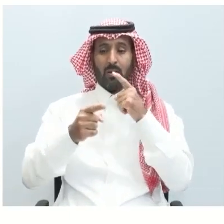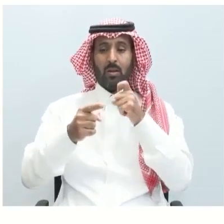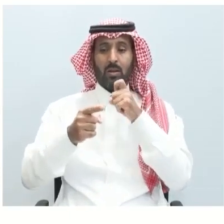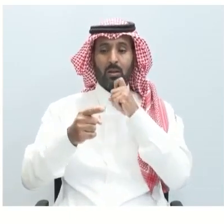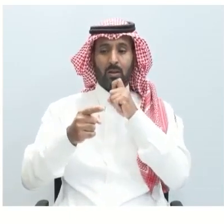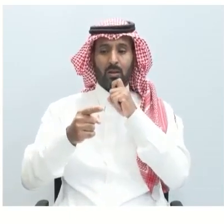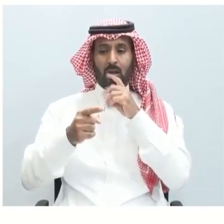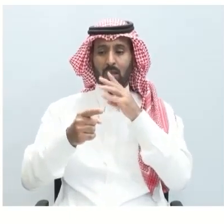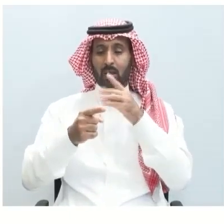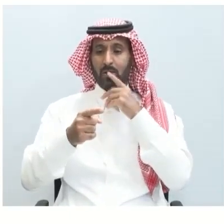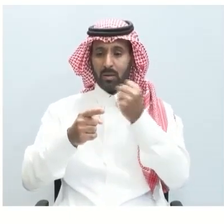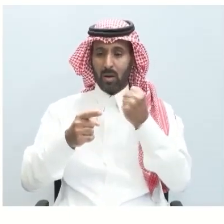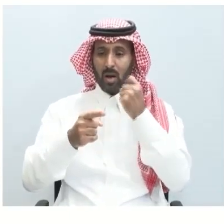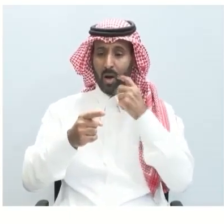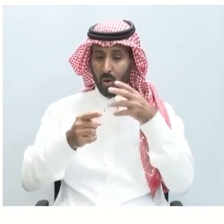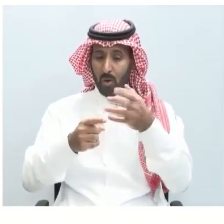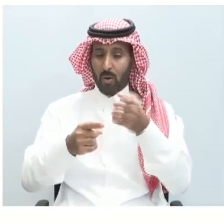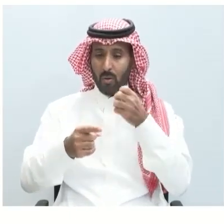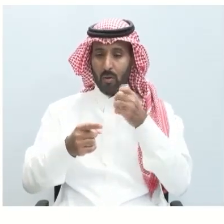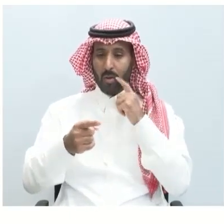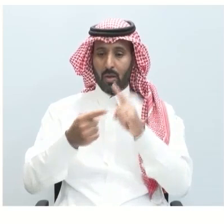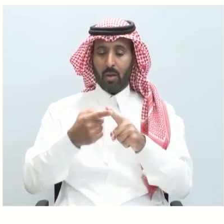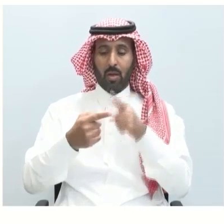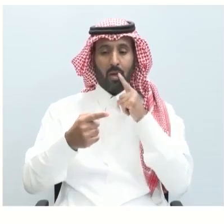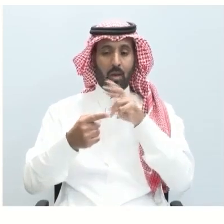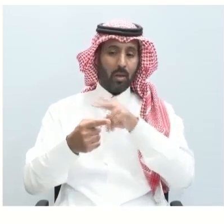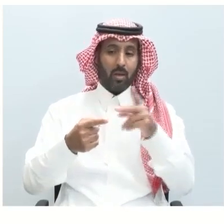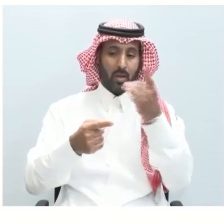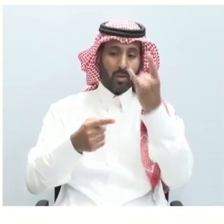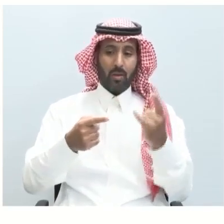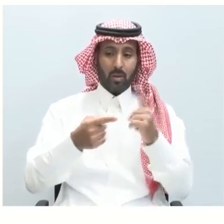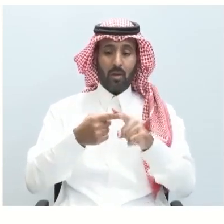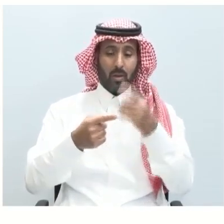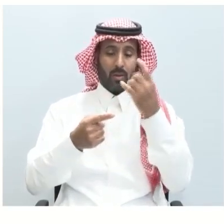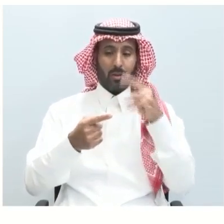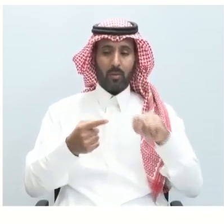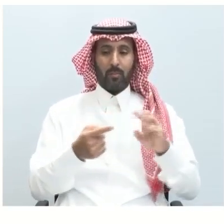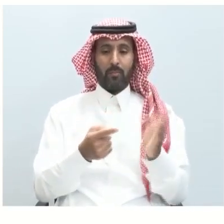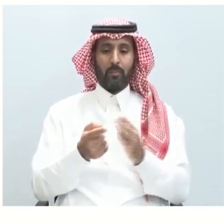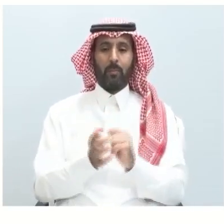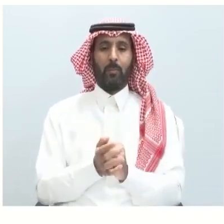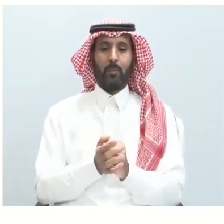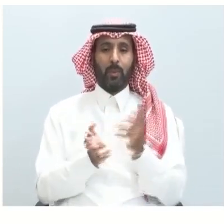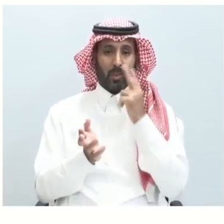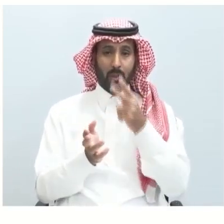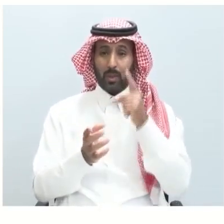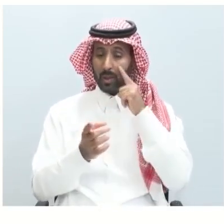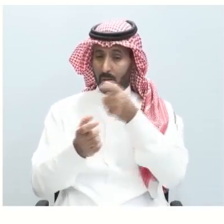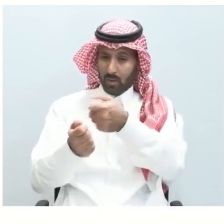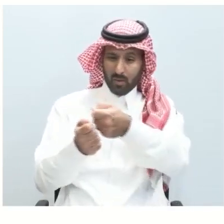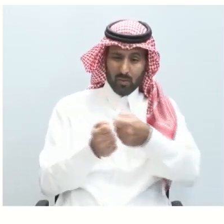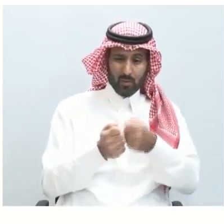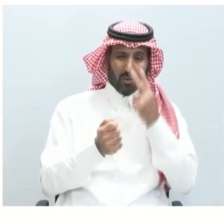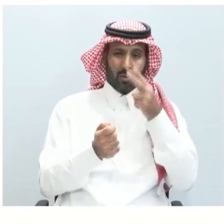للقوه الاكبر اذا سيعطيني الفرق بينهما 10 نيوتن انظر لهذا